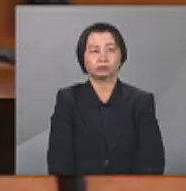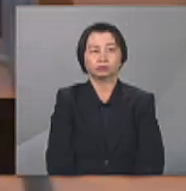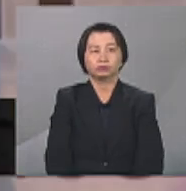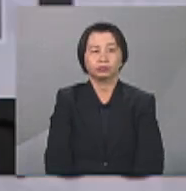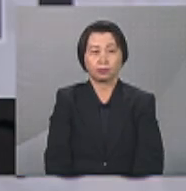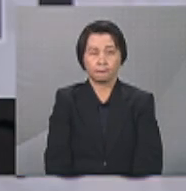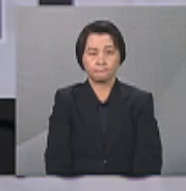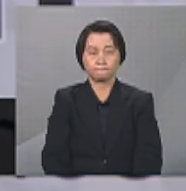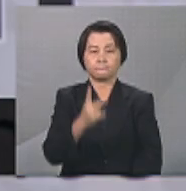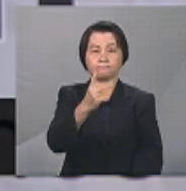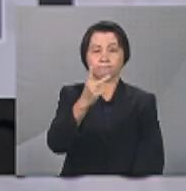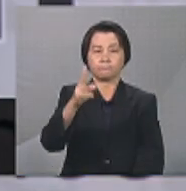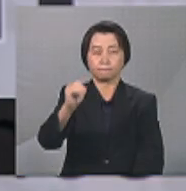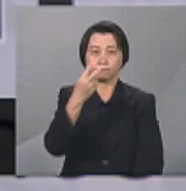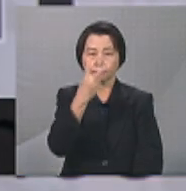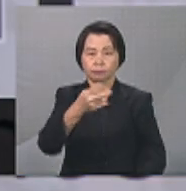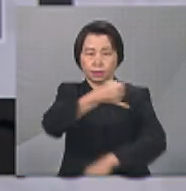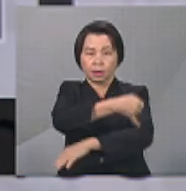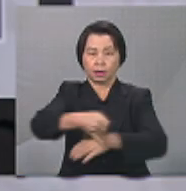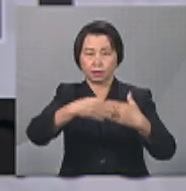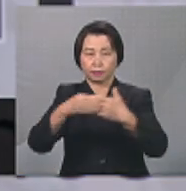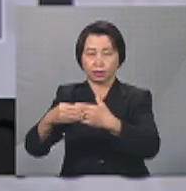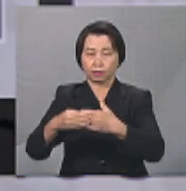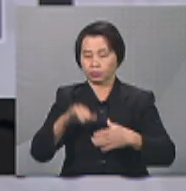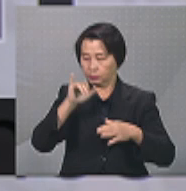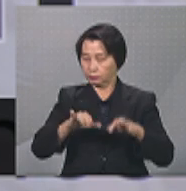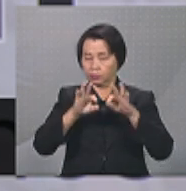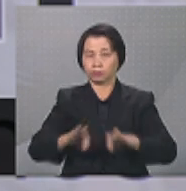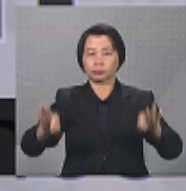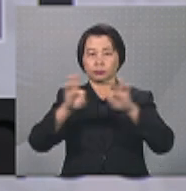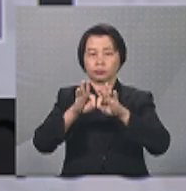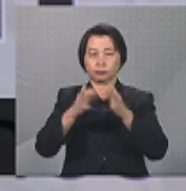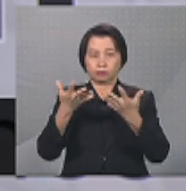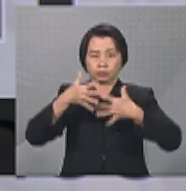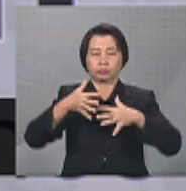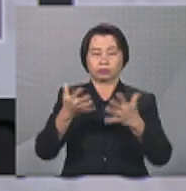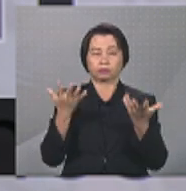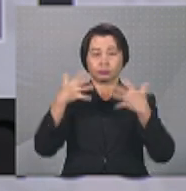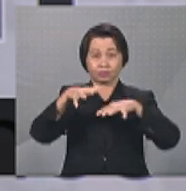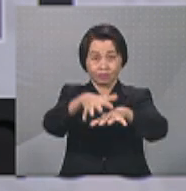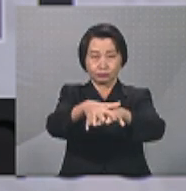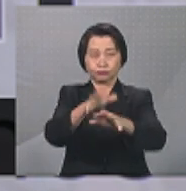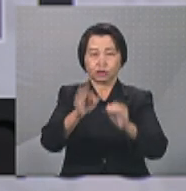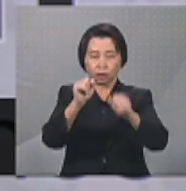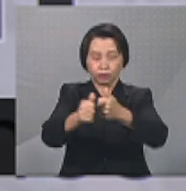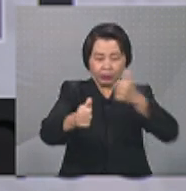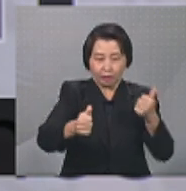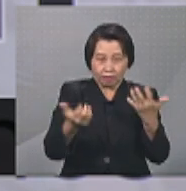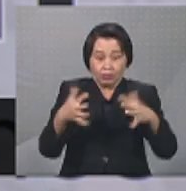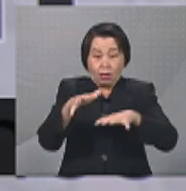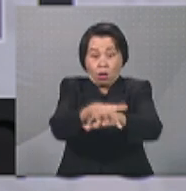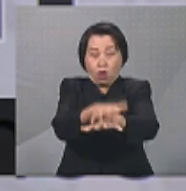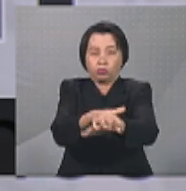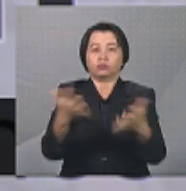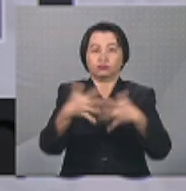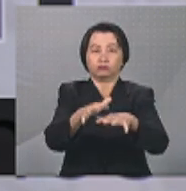Jadi KKM melihat kepada garis panduan kita. Yang pertama yang penting ialah perhimpunan. Jadi kalau kita boleh elakkan perhimpunan, yang